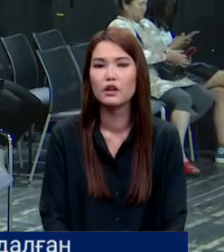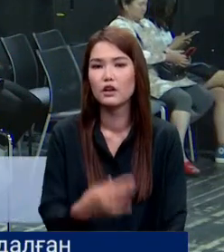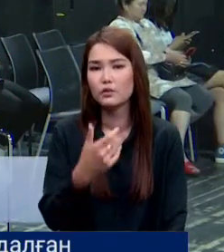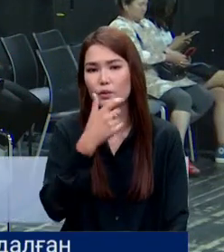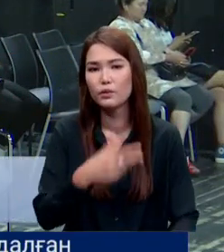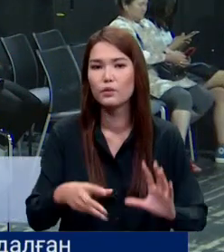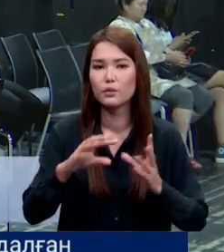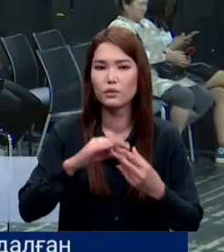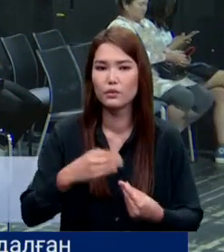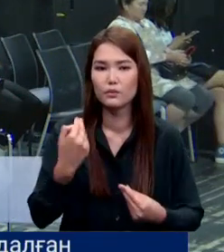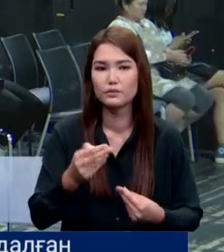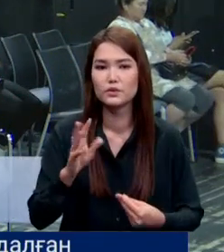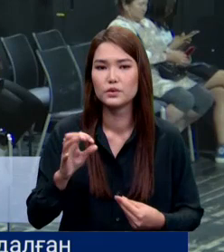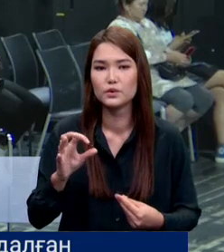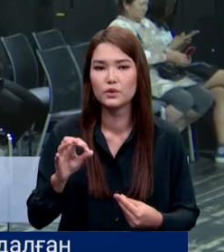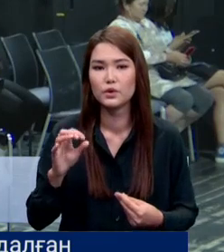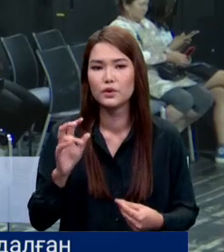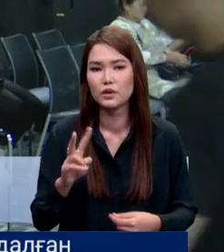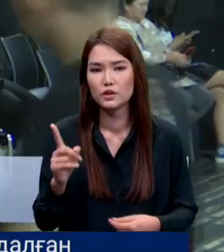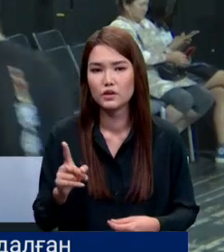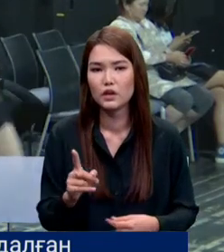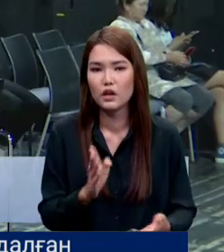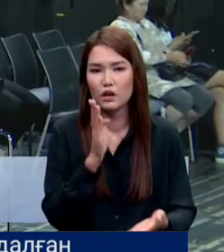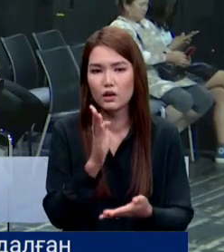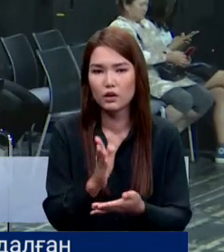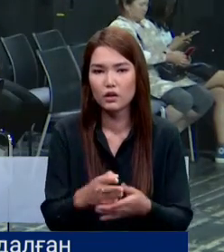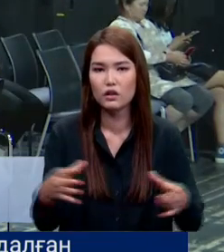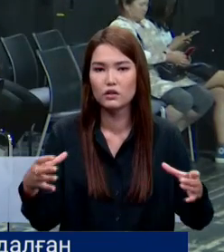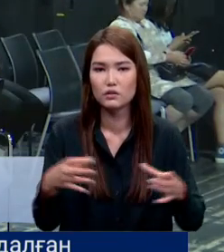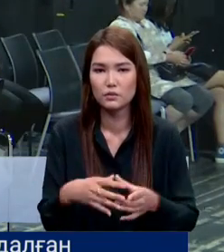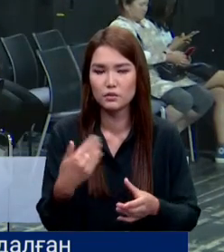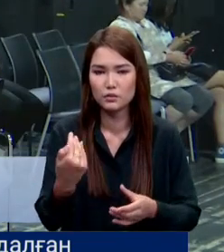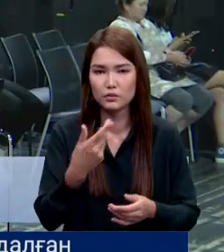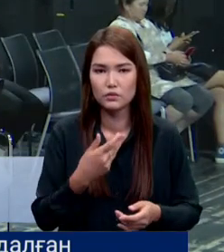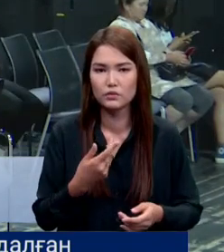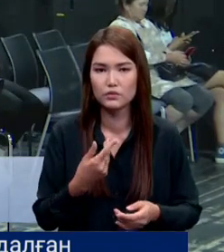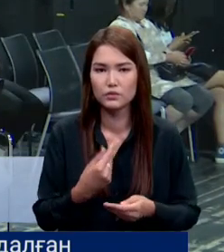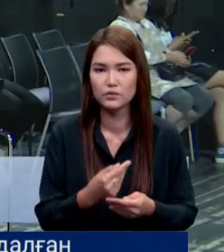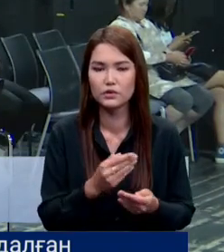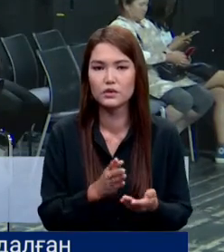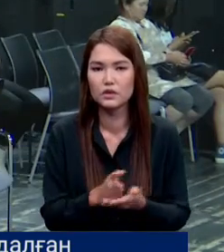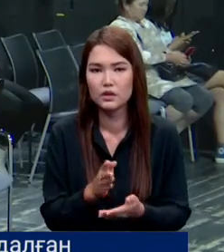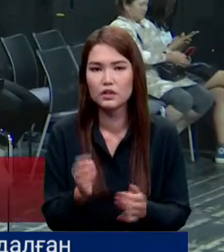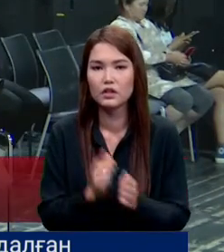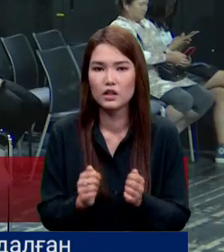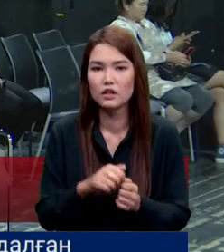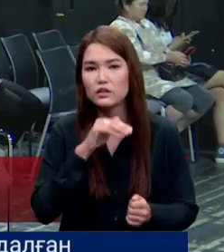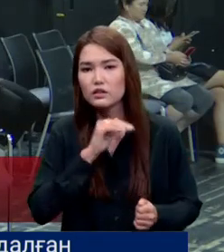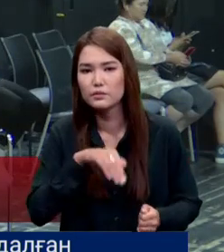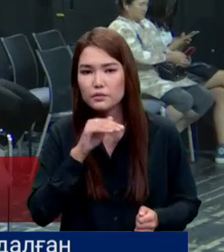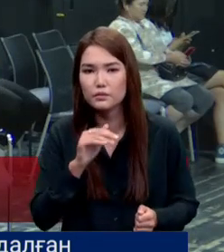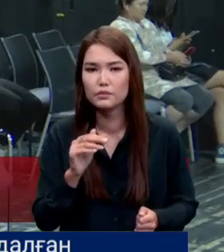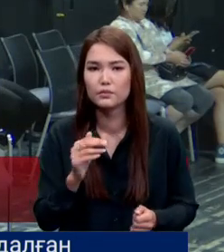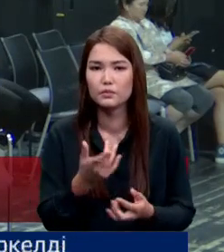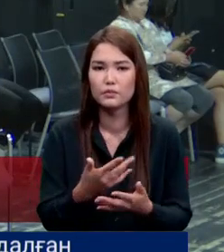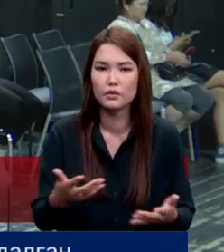сала, одан кейін дәрігерлік медицина саласы. Ал жекелей мамандықтарды айтатын болсақ, ең бірінші орында IT мамандығы, ақпарат